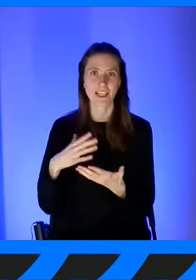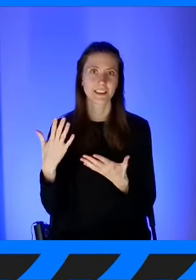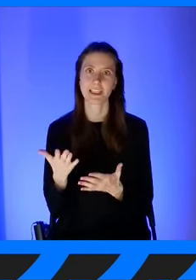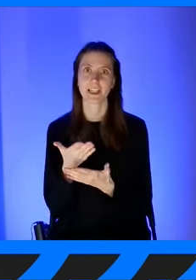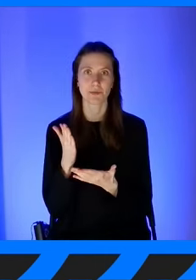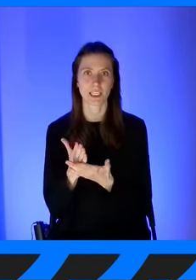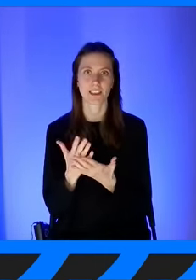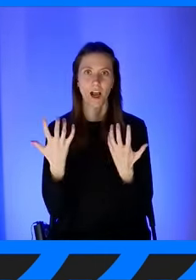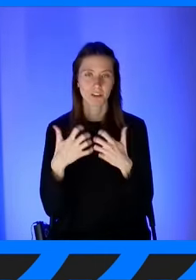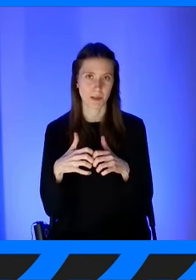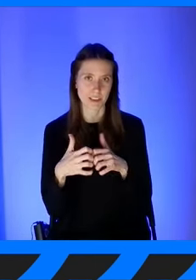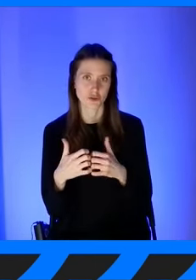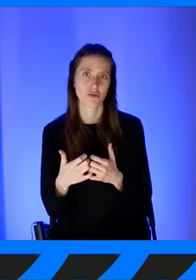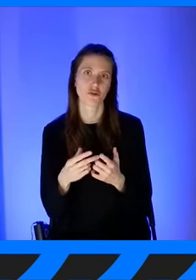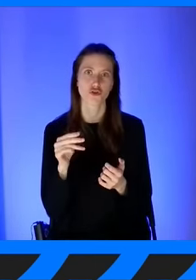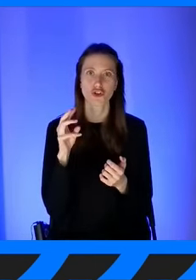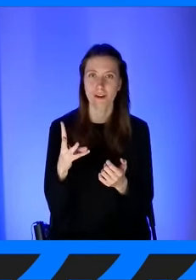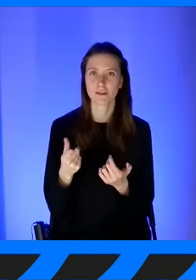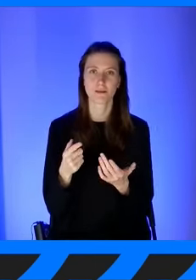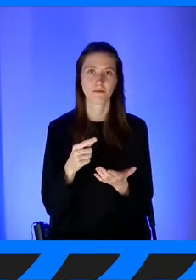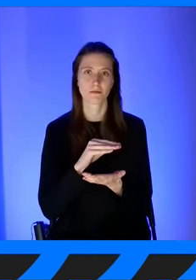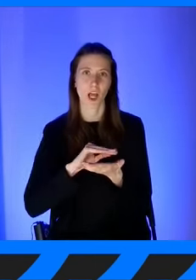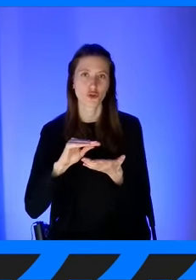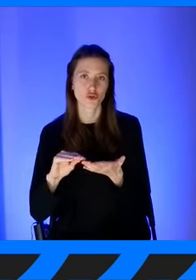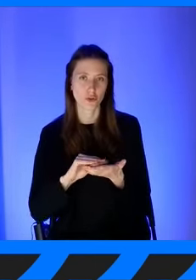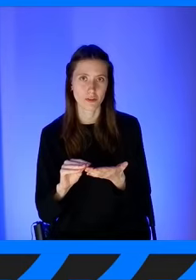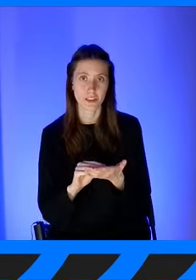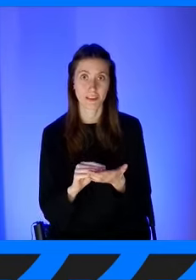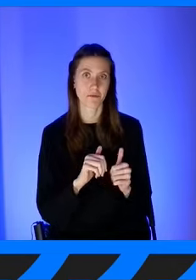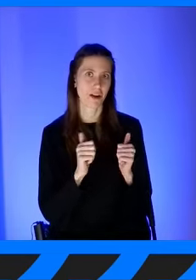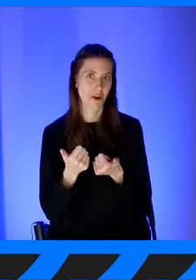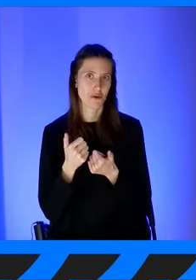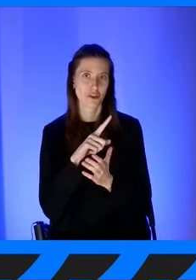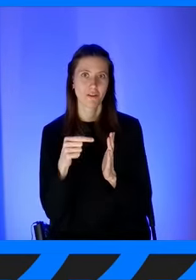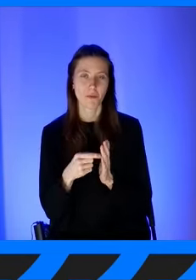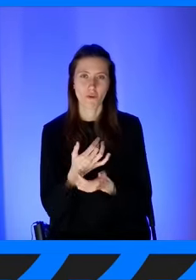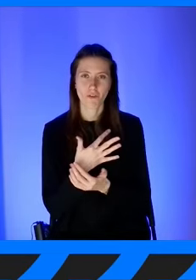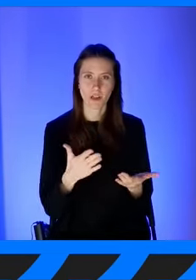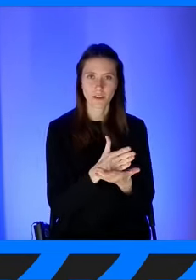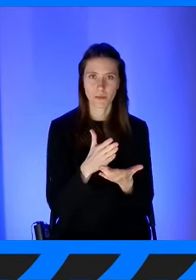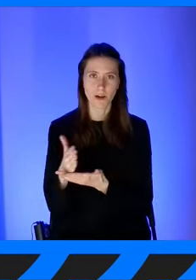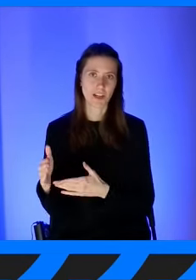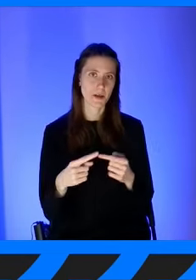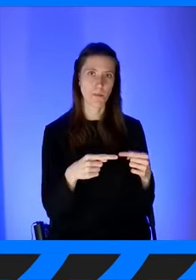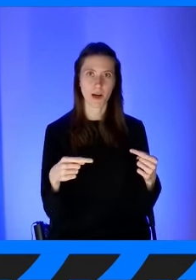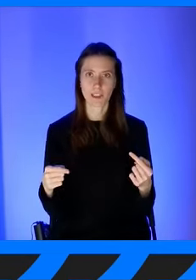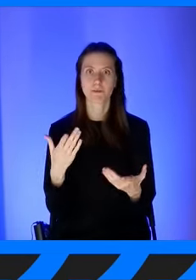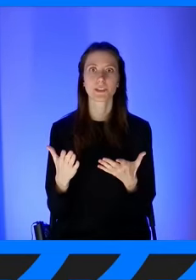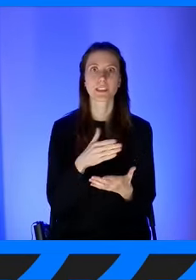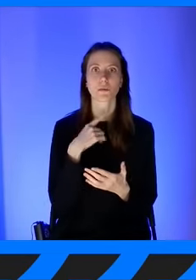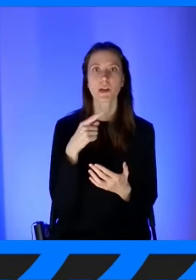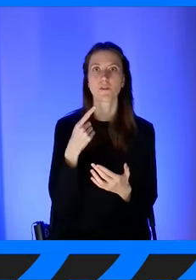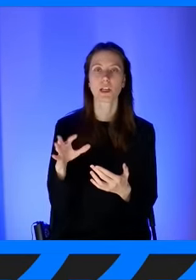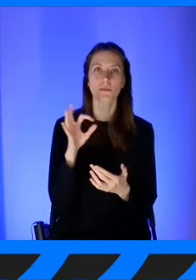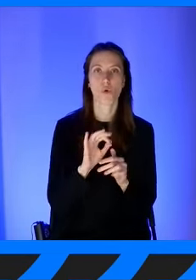прочее классный вопрос в разных э областях по-разному да то есть ну если мы говорим вообще то есть